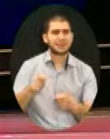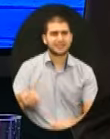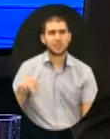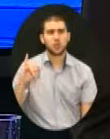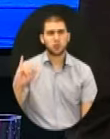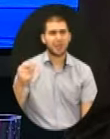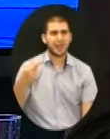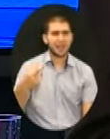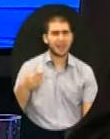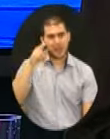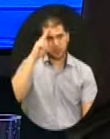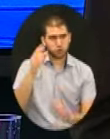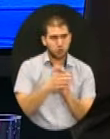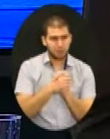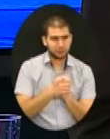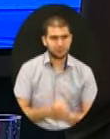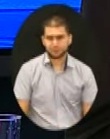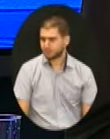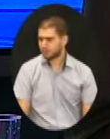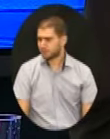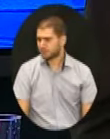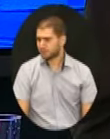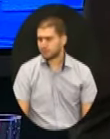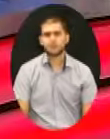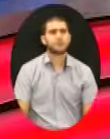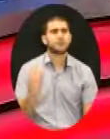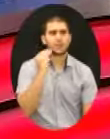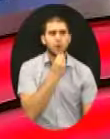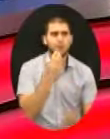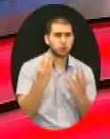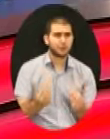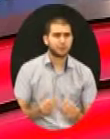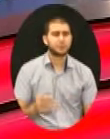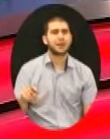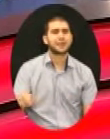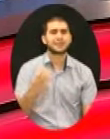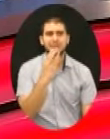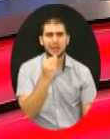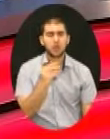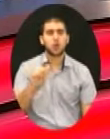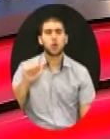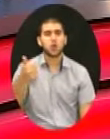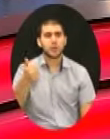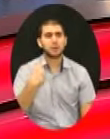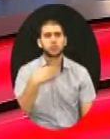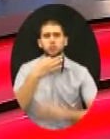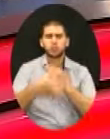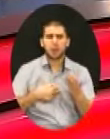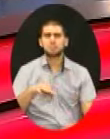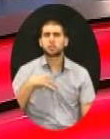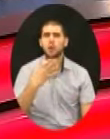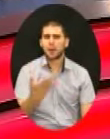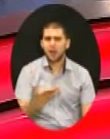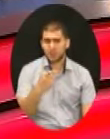הכנסת יהודה גליק, ליכוד, שלום לך. צהריים טובים, צהריים של אור מכנסת ישראל בירושלים. קודם כל, אני אשאל אותך מה